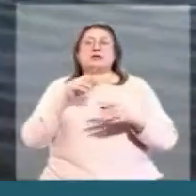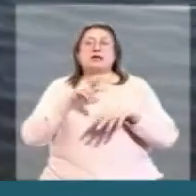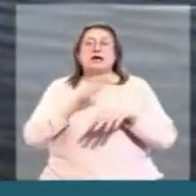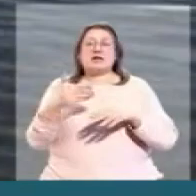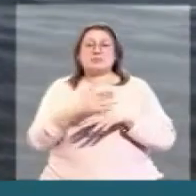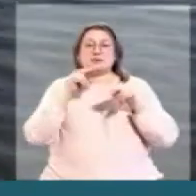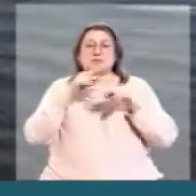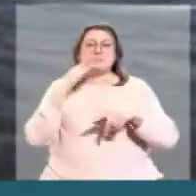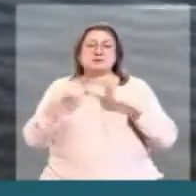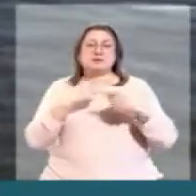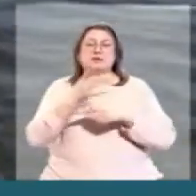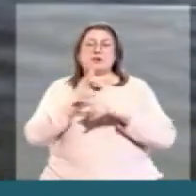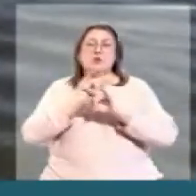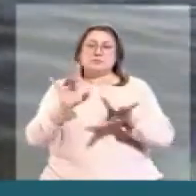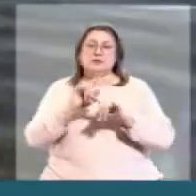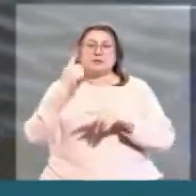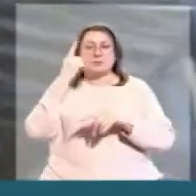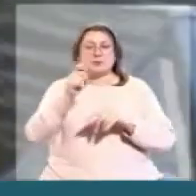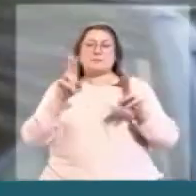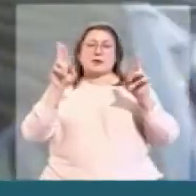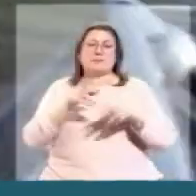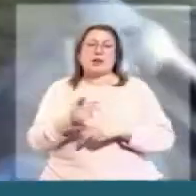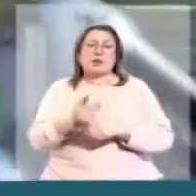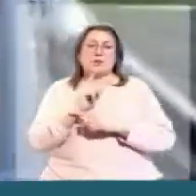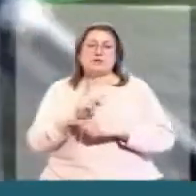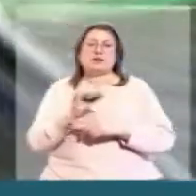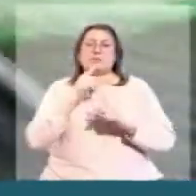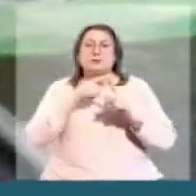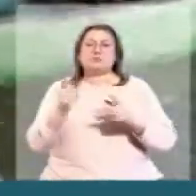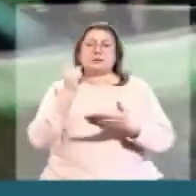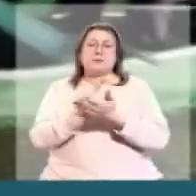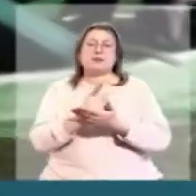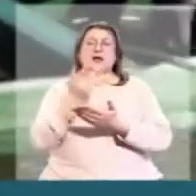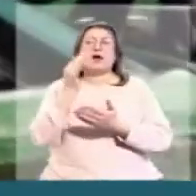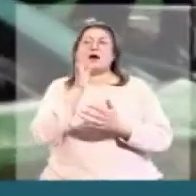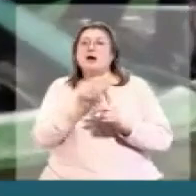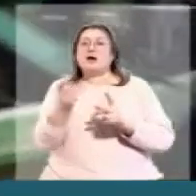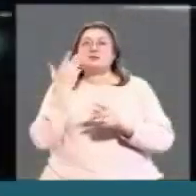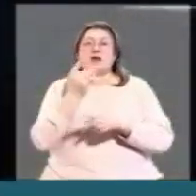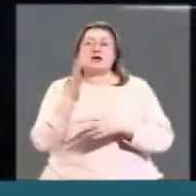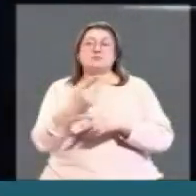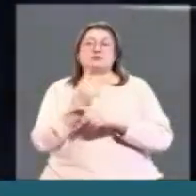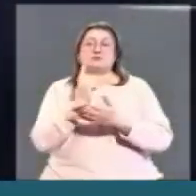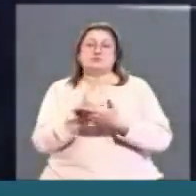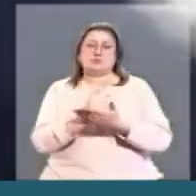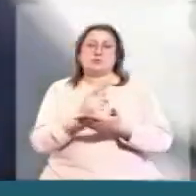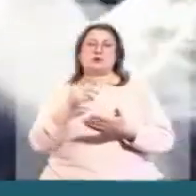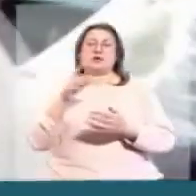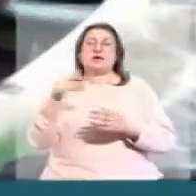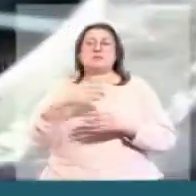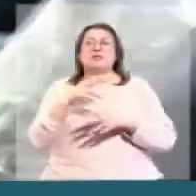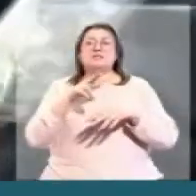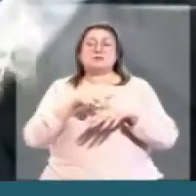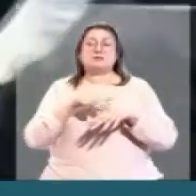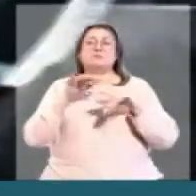регулярную разъяснительную работу с рыбаками, напоминают правила ловли и периоды запрета на отлов рыбы. Кроме профилактических мероприятий, рыбная